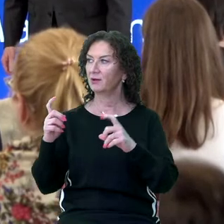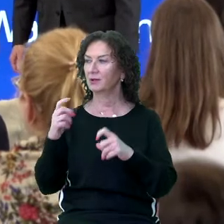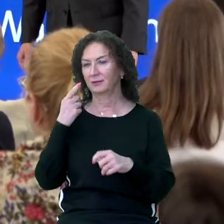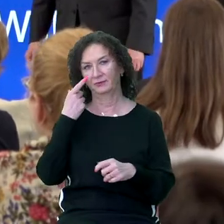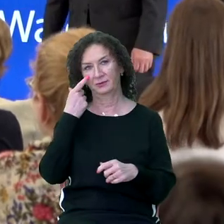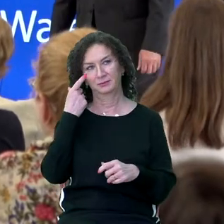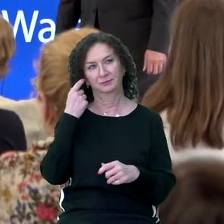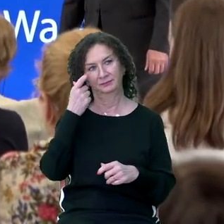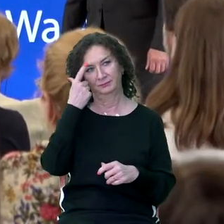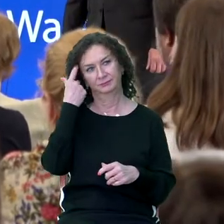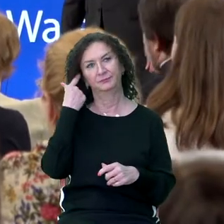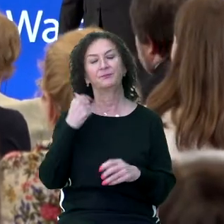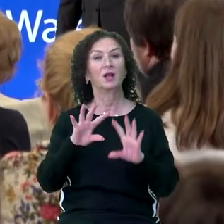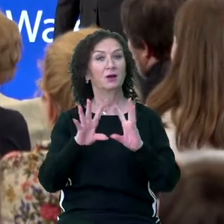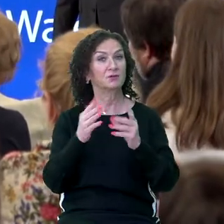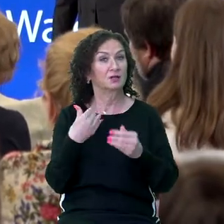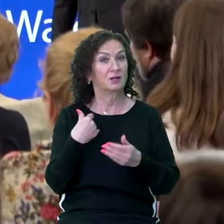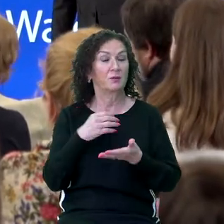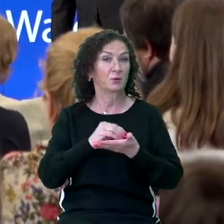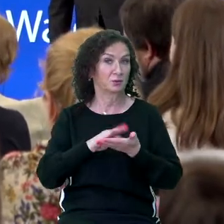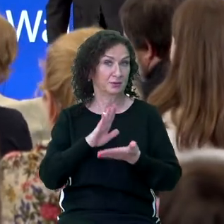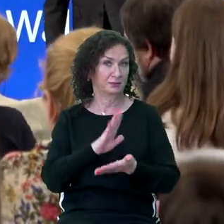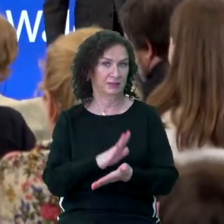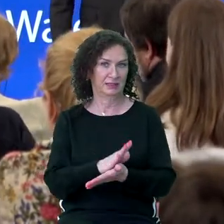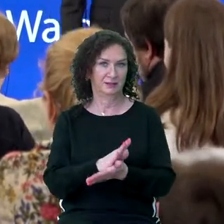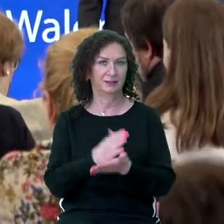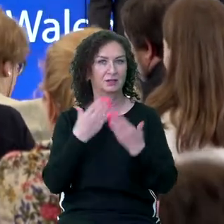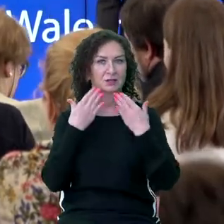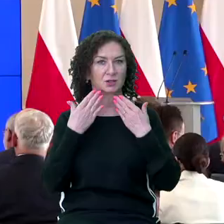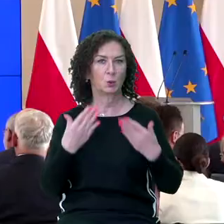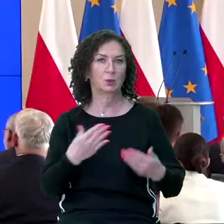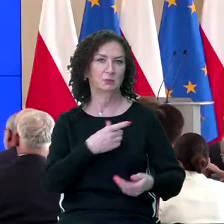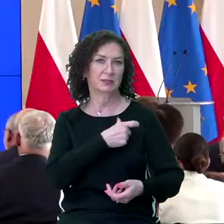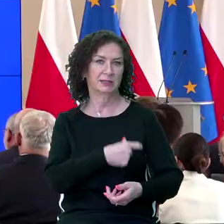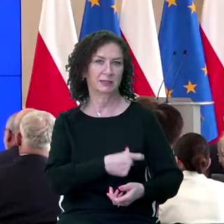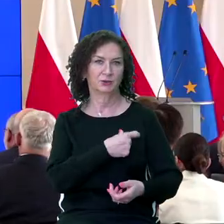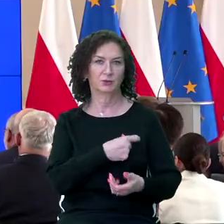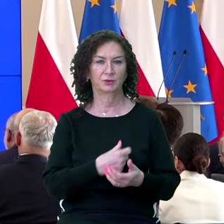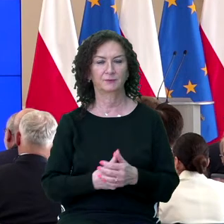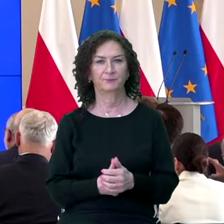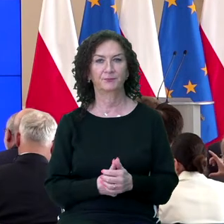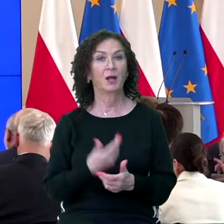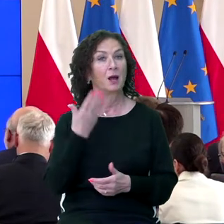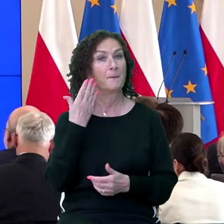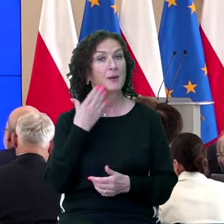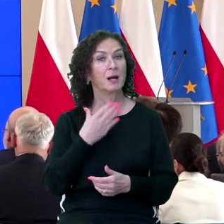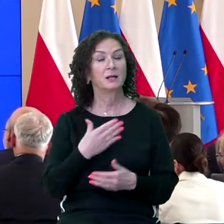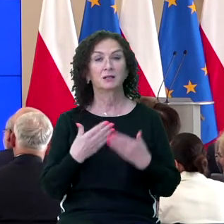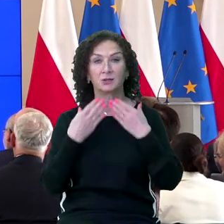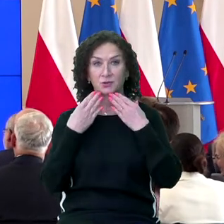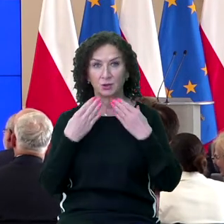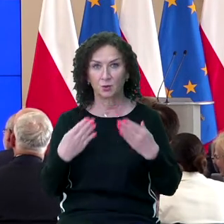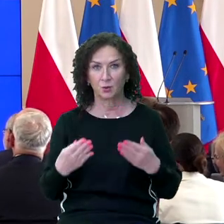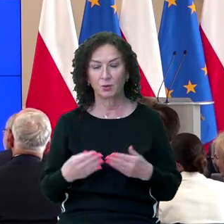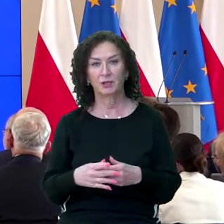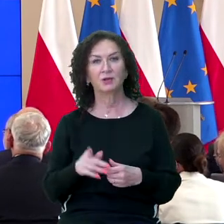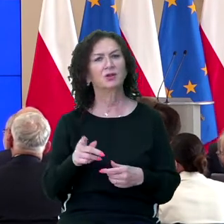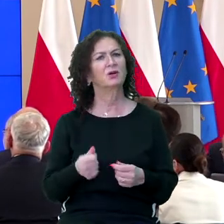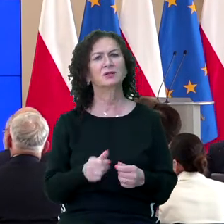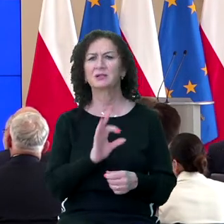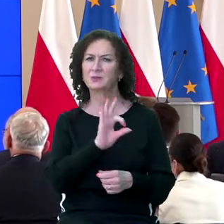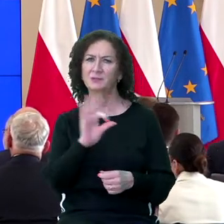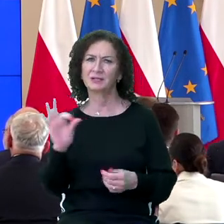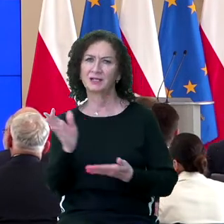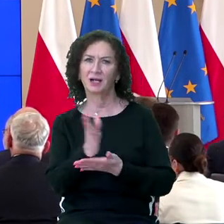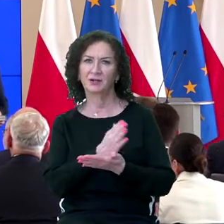zostało już zapisane. Dziękujemy serdecznie. Bardzo dziękuję. To wyjątkowa część naszej